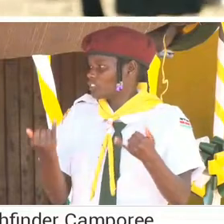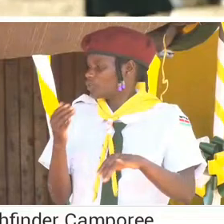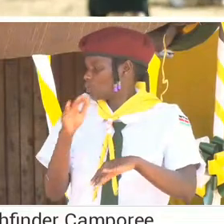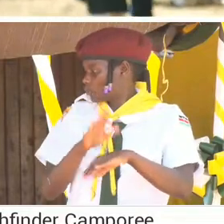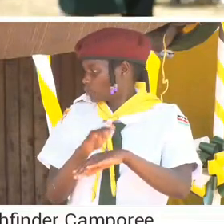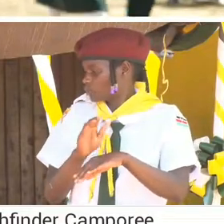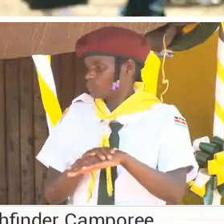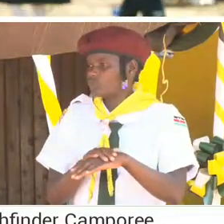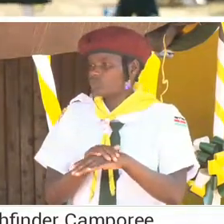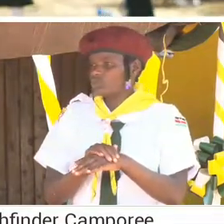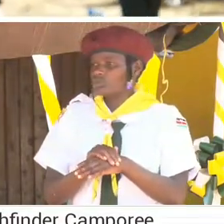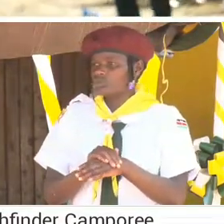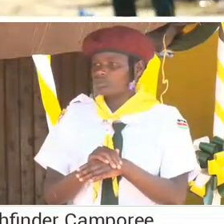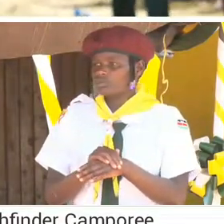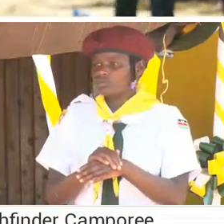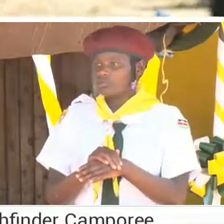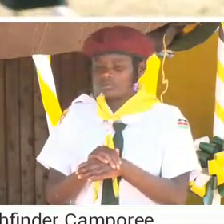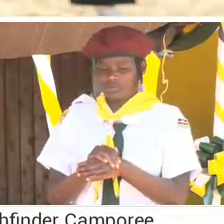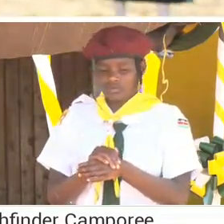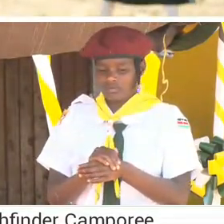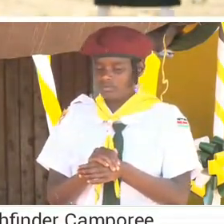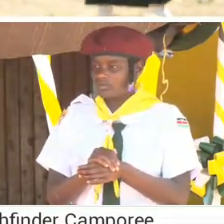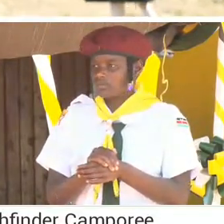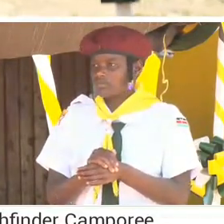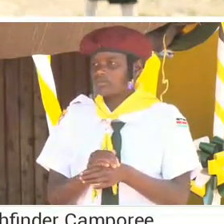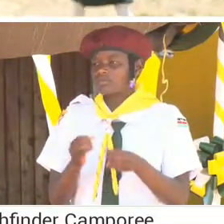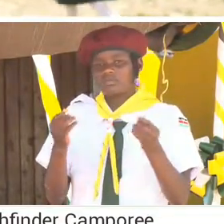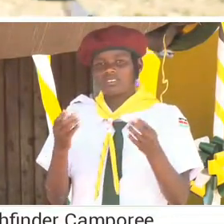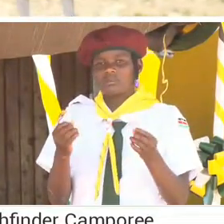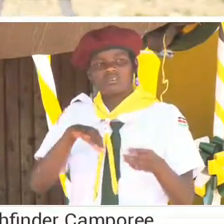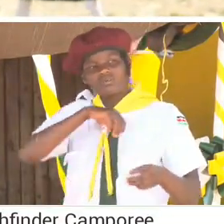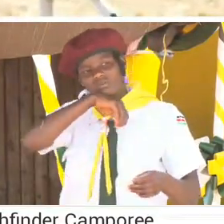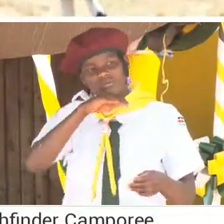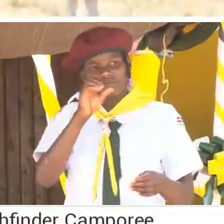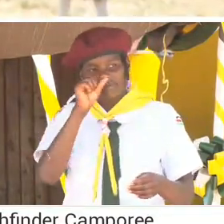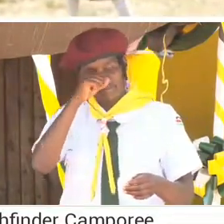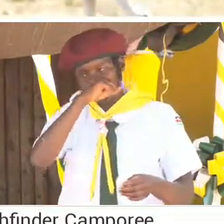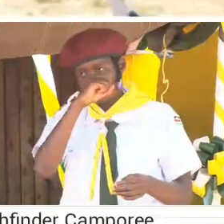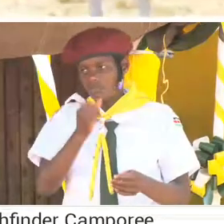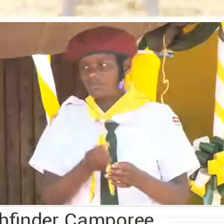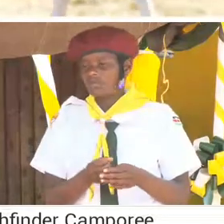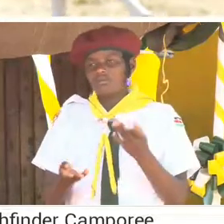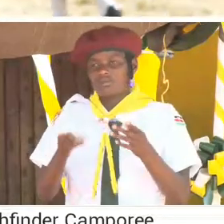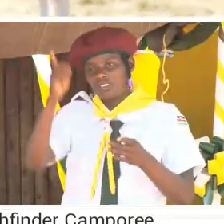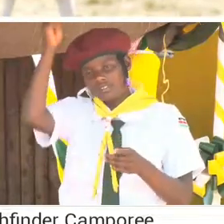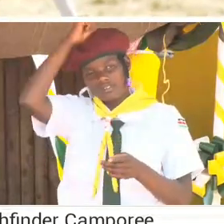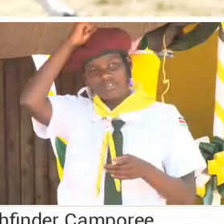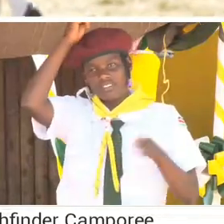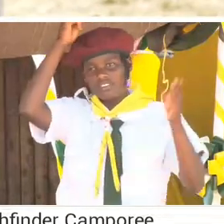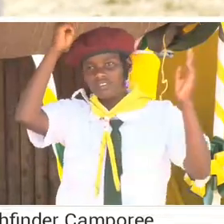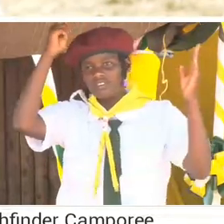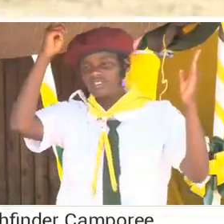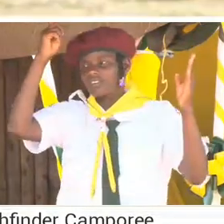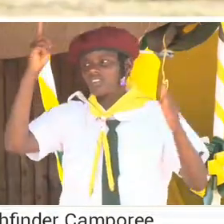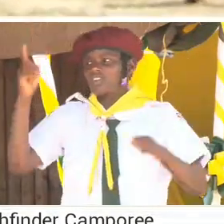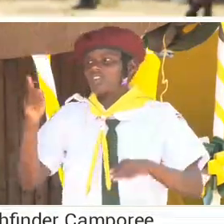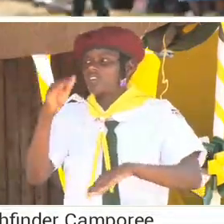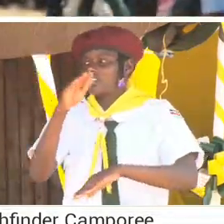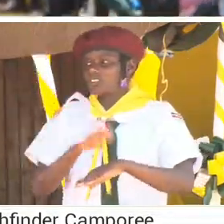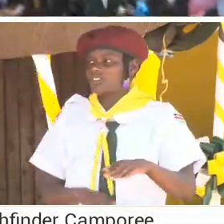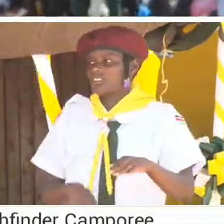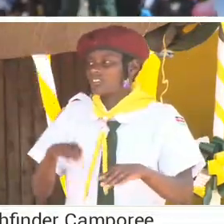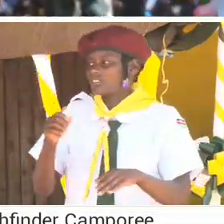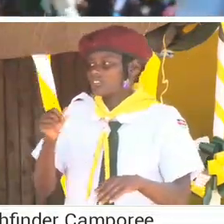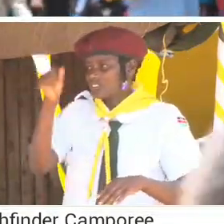mtaani wanakuita kahaba. Inawezekana mtaani wanakuita chokora. Inawezekana mtaani wanakuita ufai. Inawezekana mtaani wanakuita